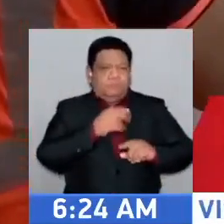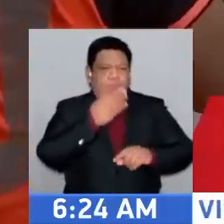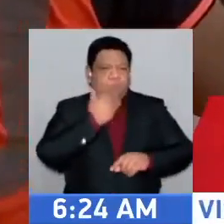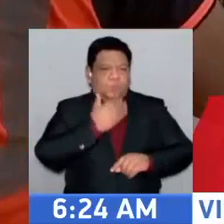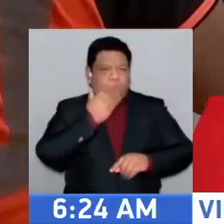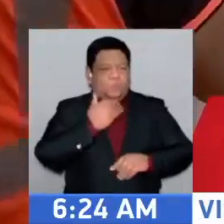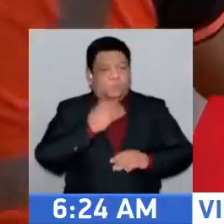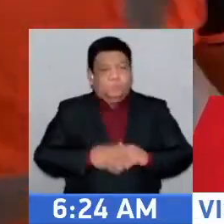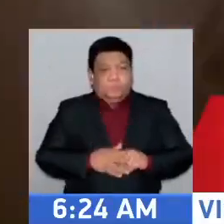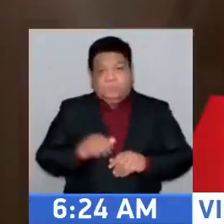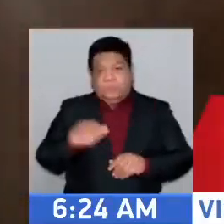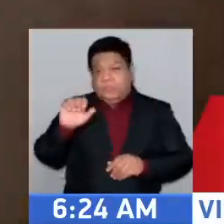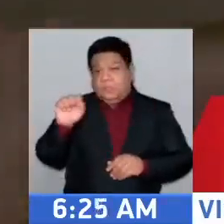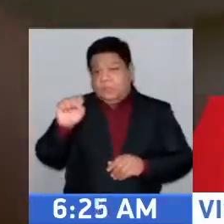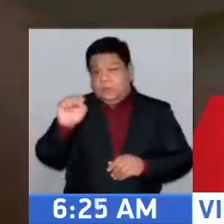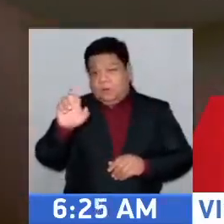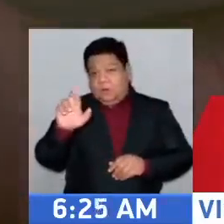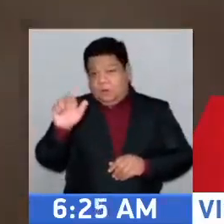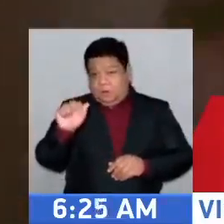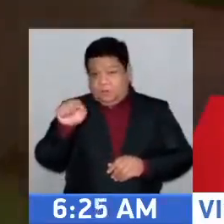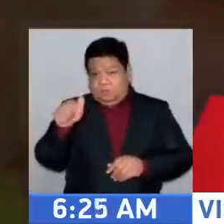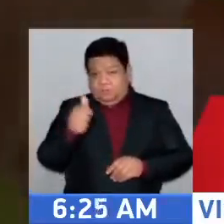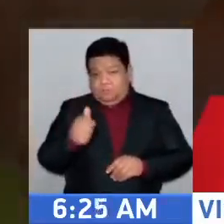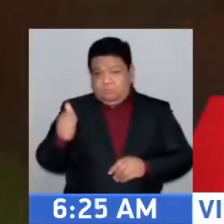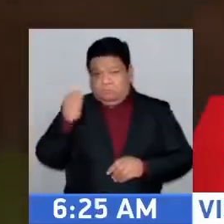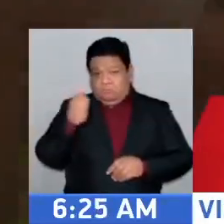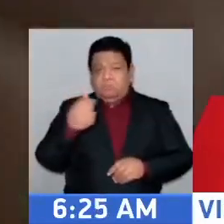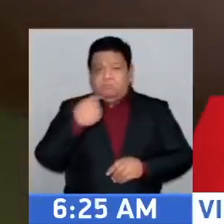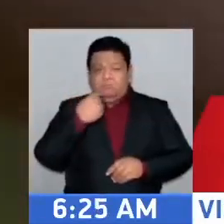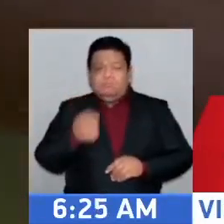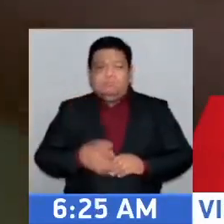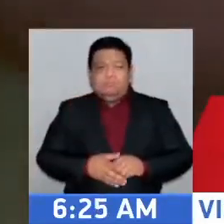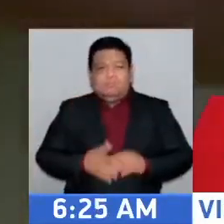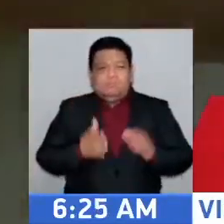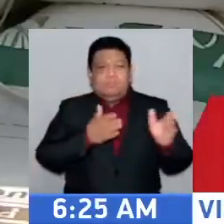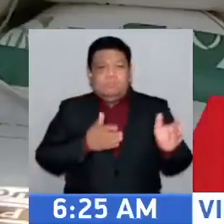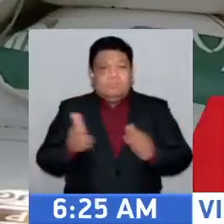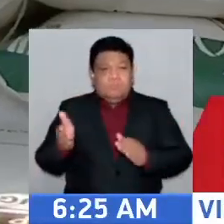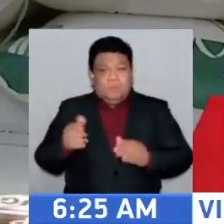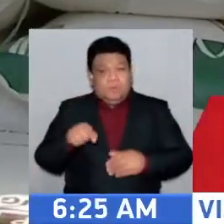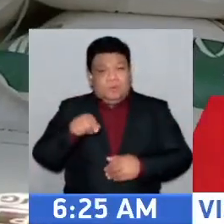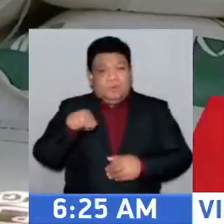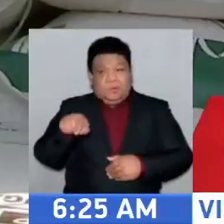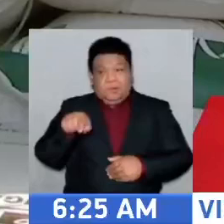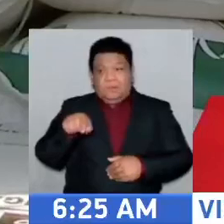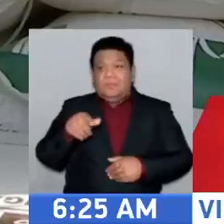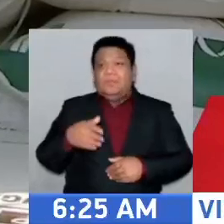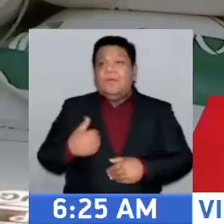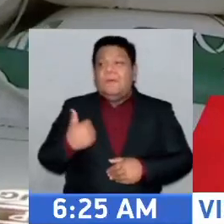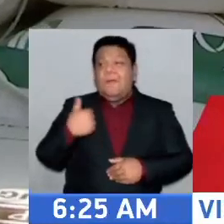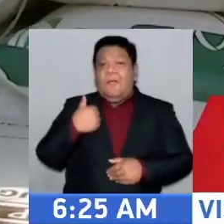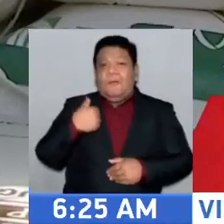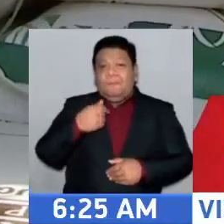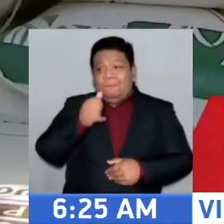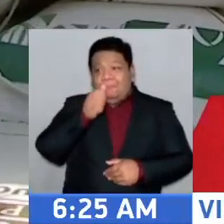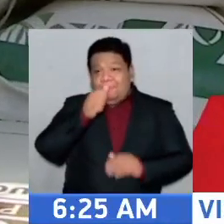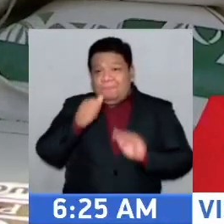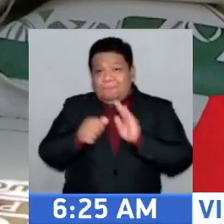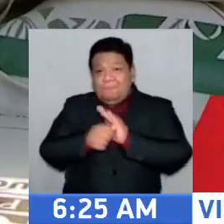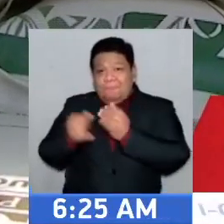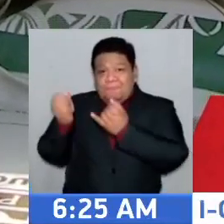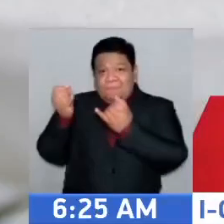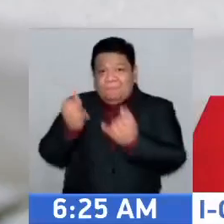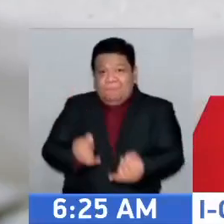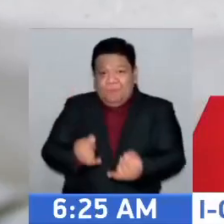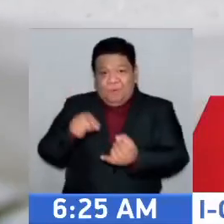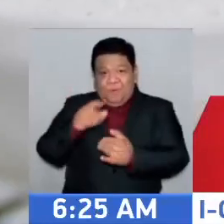Ascona, balak din nila ibenta ang 4,000 metric tons na nakumpiskang smuggled na asukal. Hinihintay na lang nila ang paintulot ng Department of